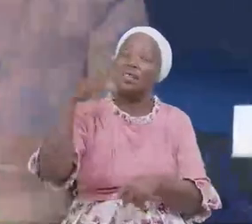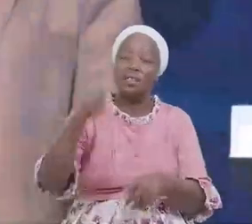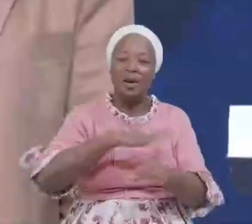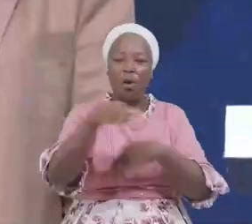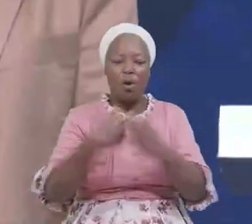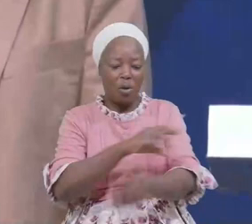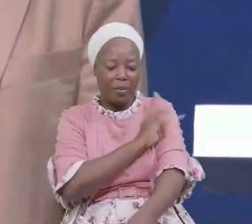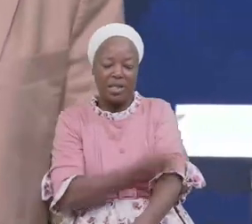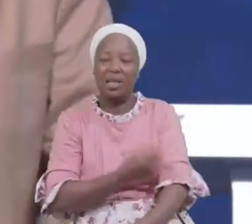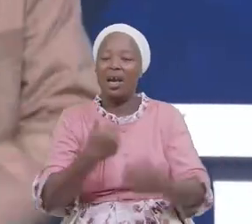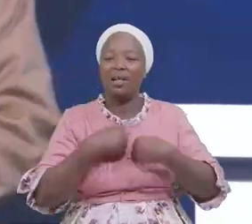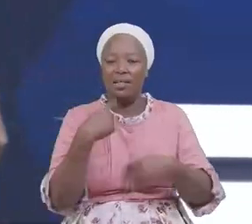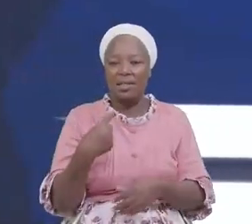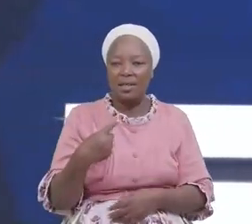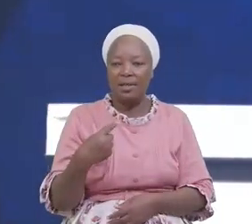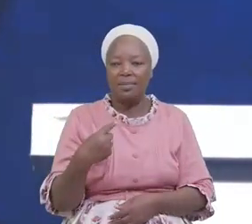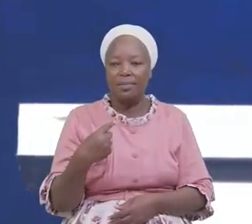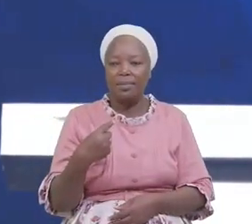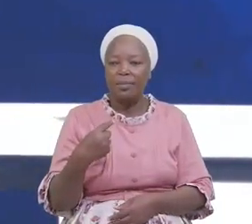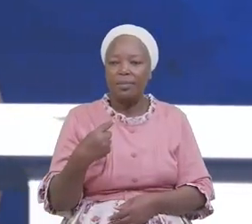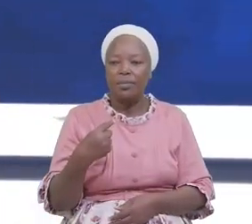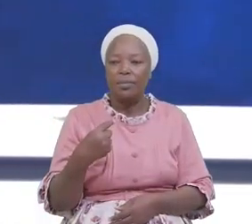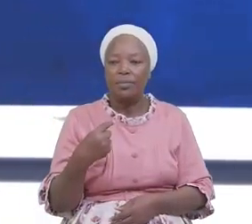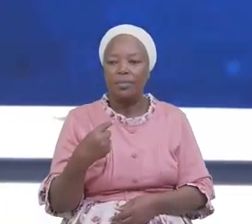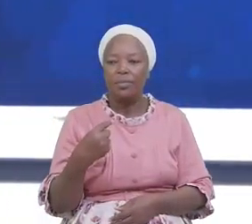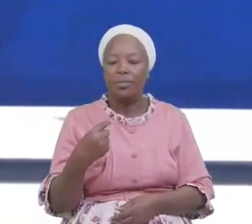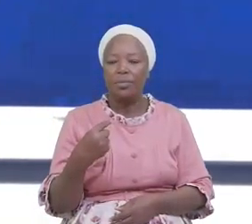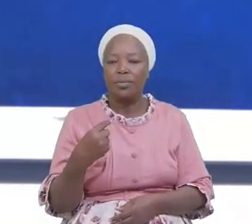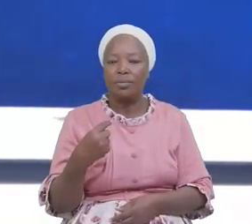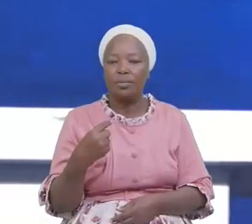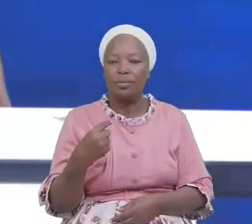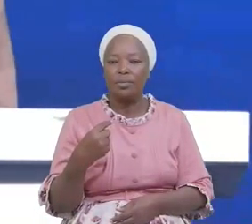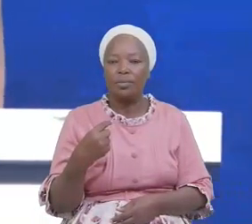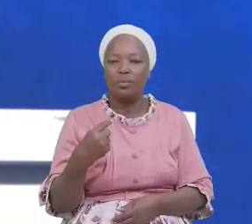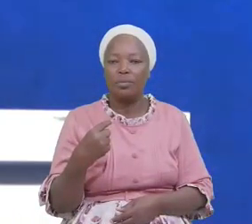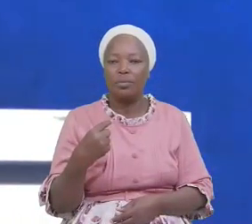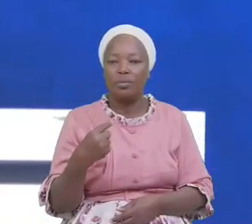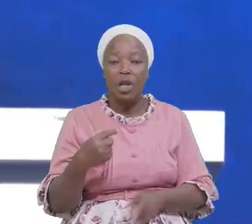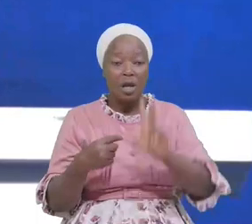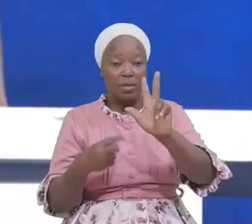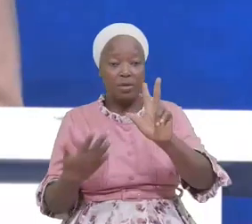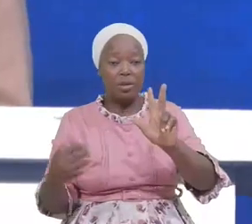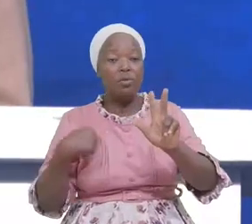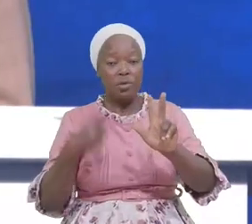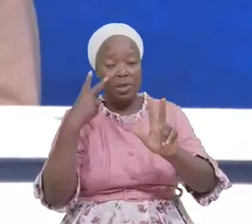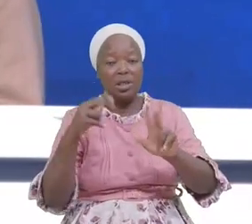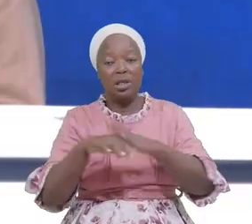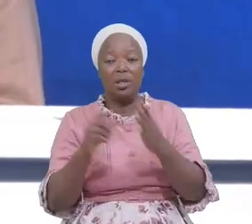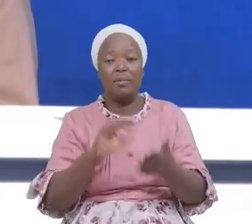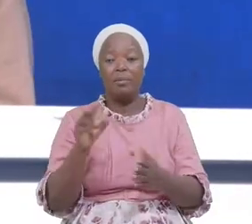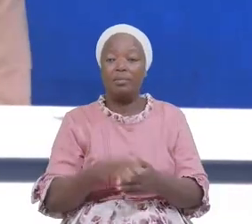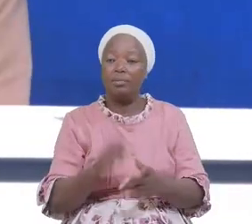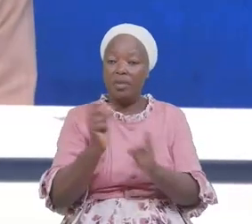La visitation divine et spectaculaire, comme le Dieu Tout-Puissant l'avait annoncé. Il y a trois points à considérer